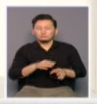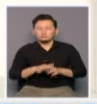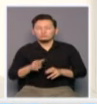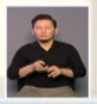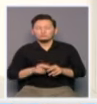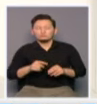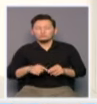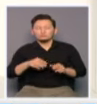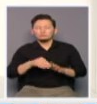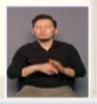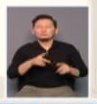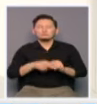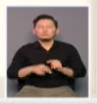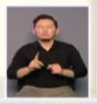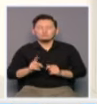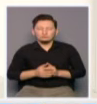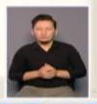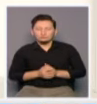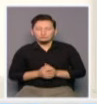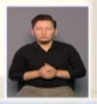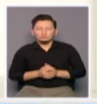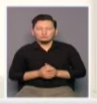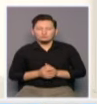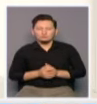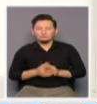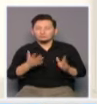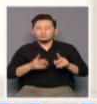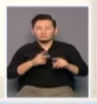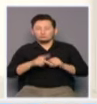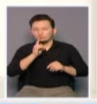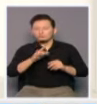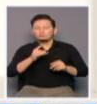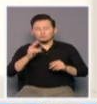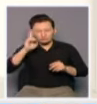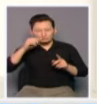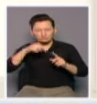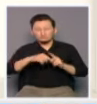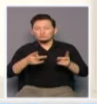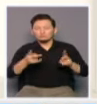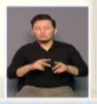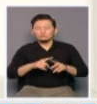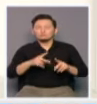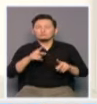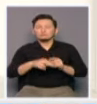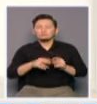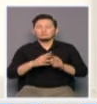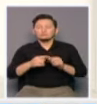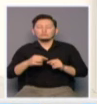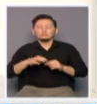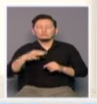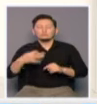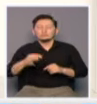есть не раскрывать, это чревато тем, что впоследствии, когда ребенок приходит на обрезание, то есть это